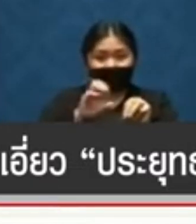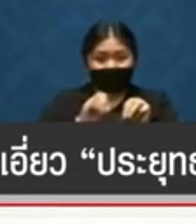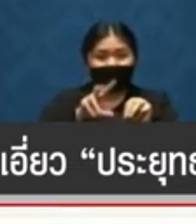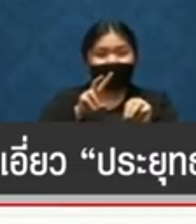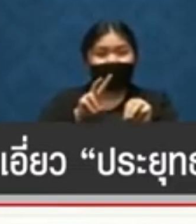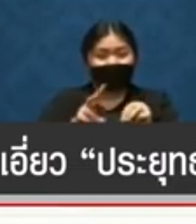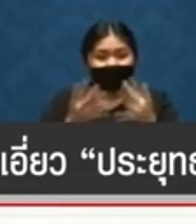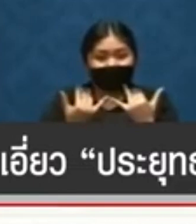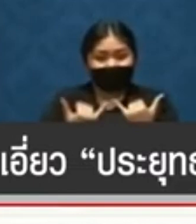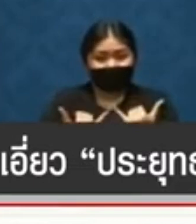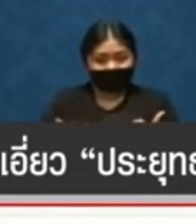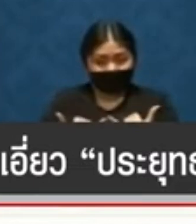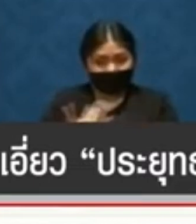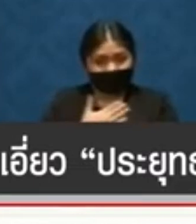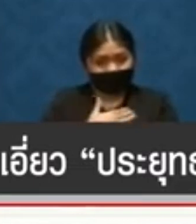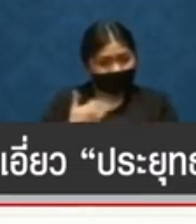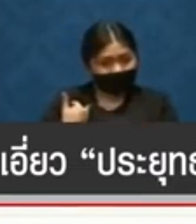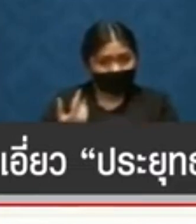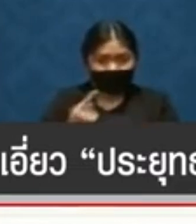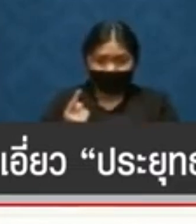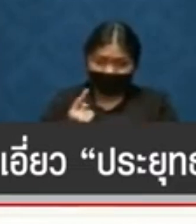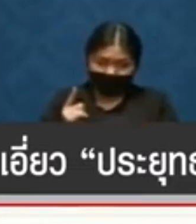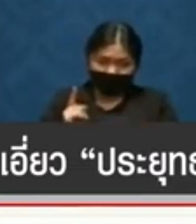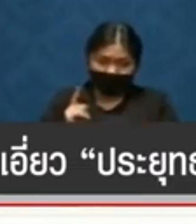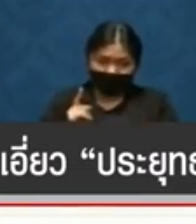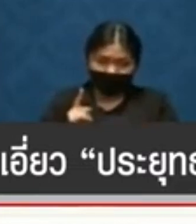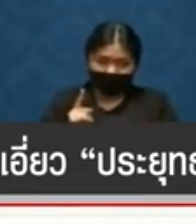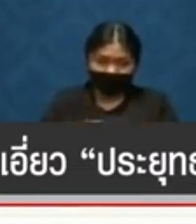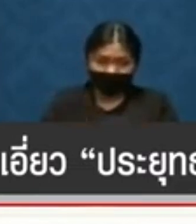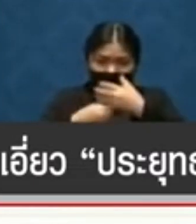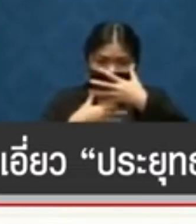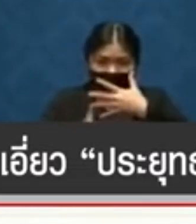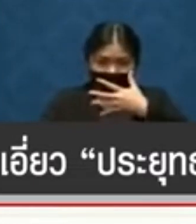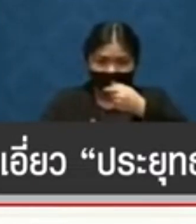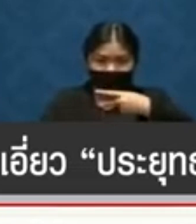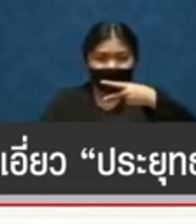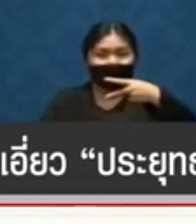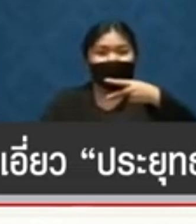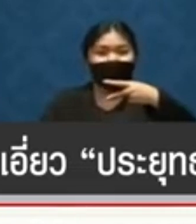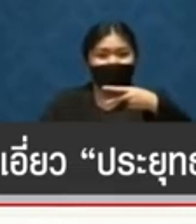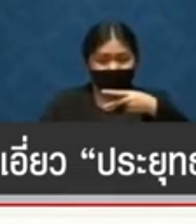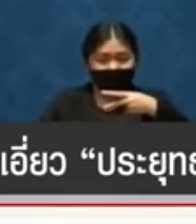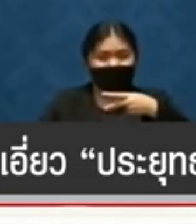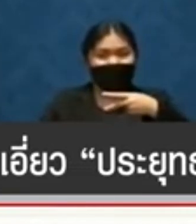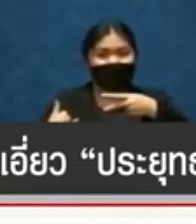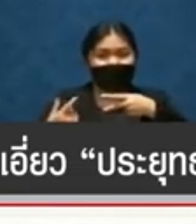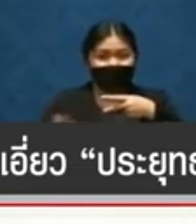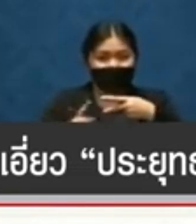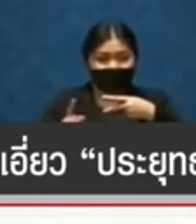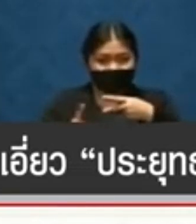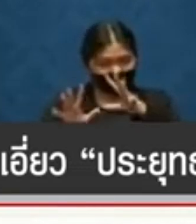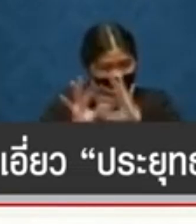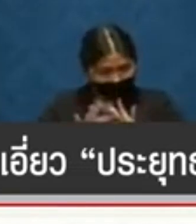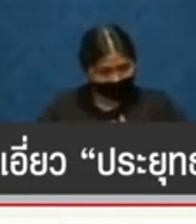ปัจจุบันเนื้อที่ 2งาน 17ตารางวานนี้คือที่ทำการพรรครวมไทยสร้างชาติบ้านหลังใหม่ของพลเอก